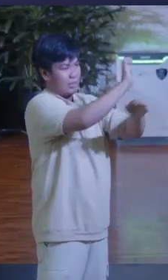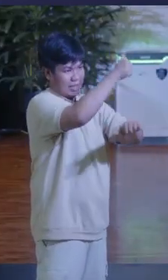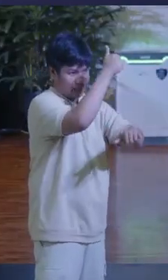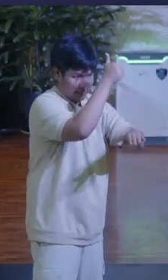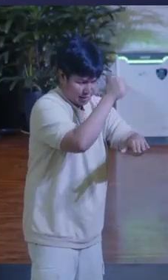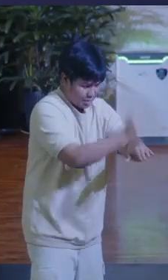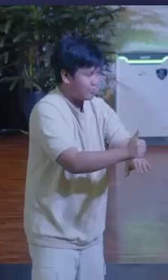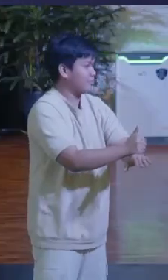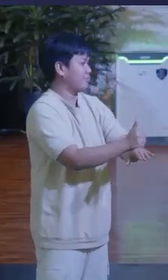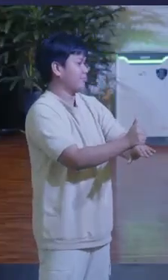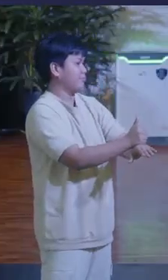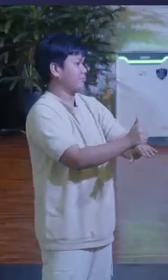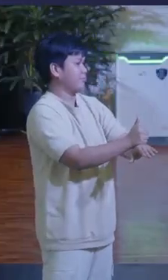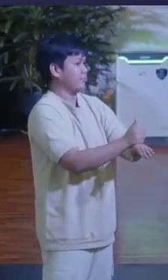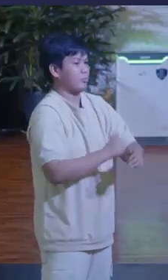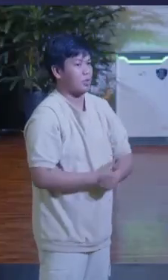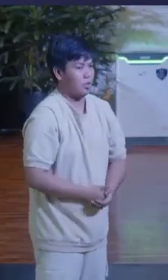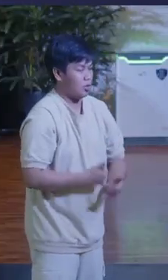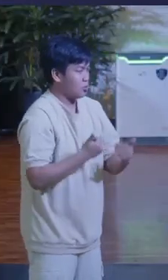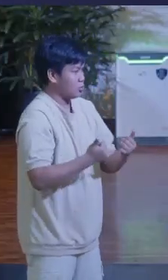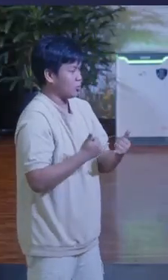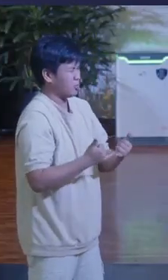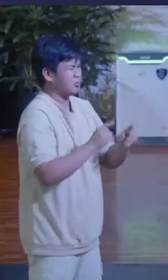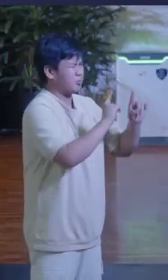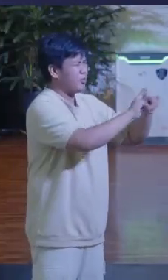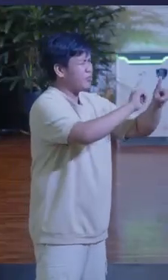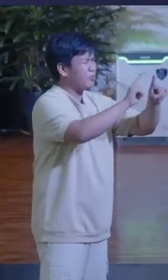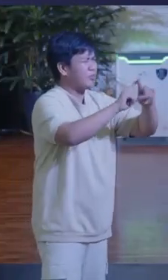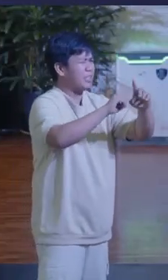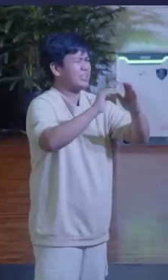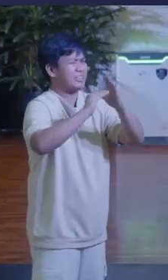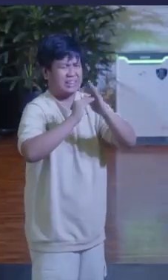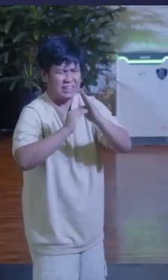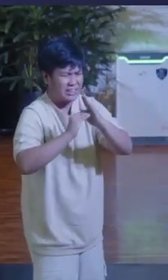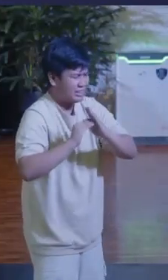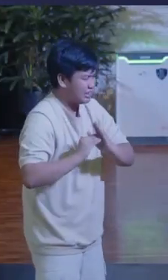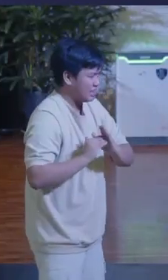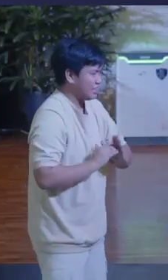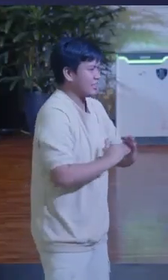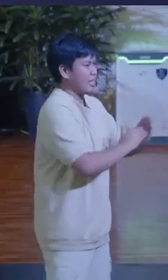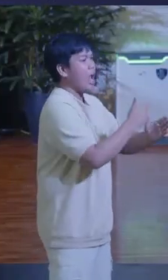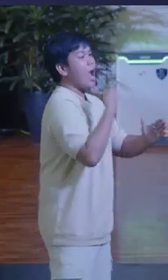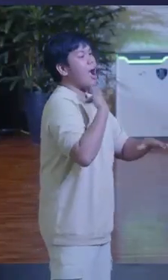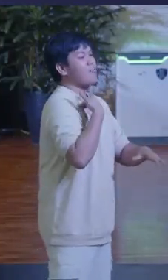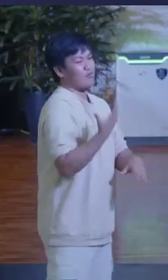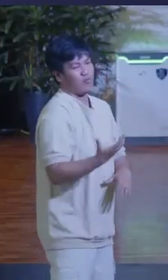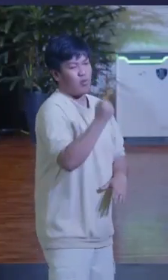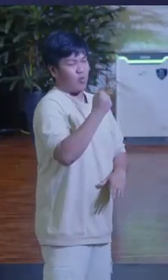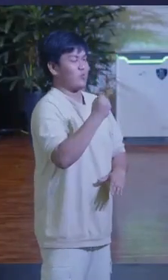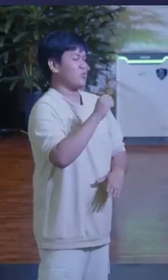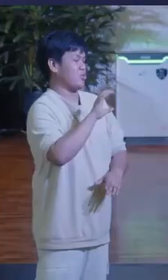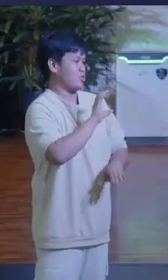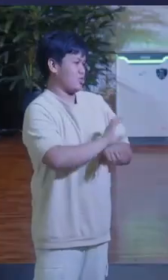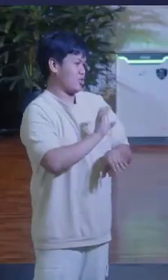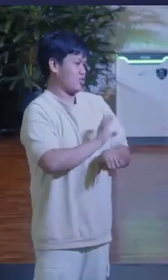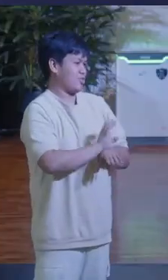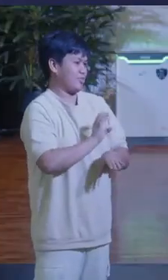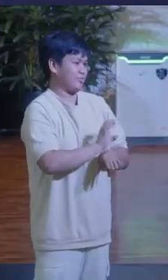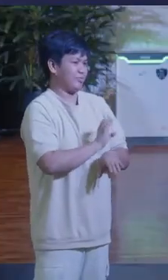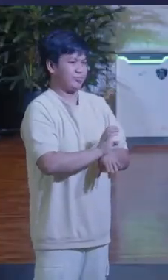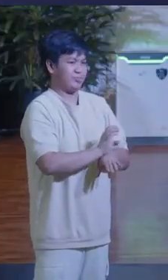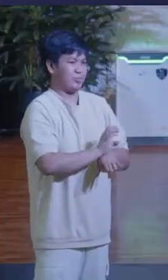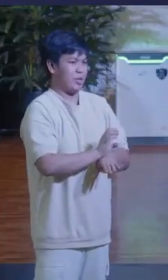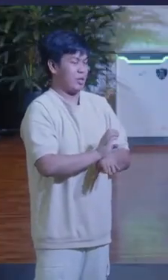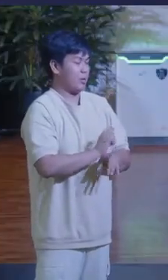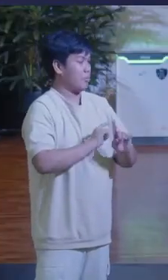nasa region ng Galatia. So Pisidian Antioch, Iconium, Derbe, Lystra, yun po yung churches at